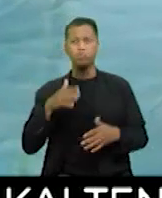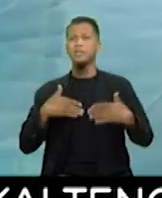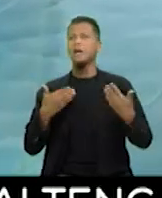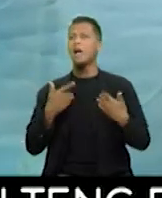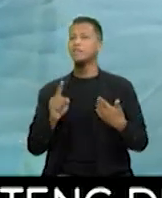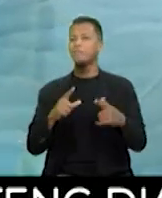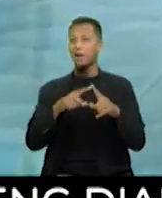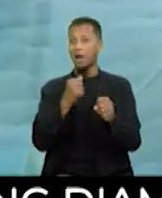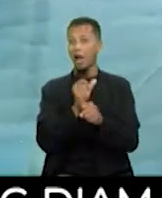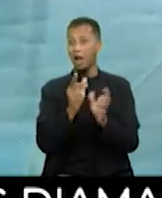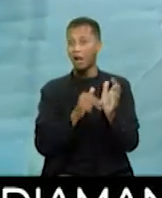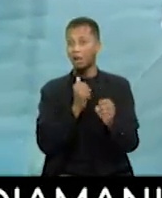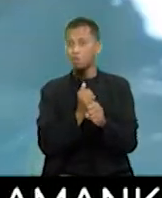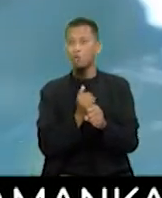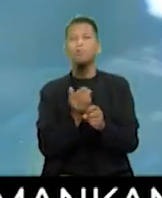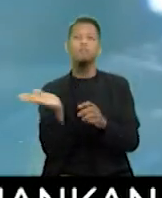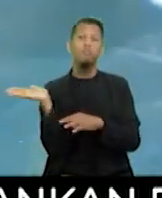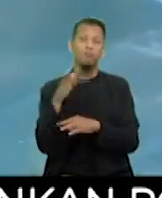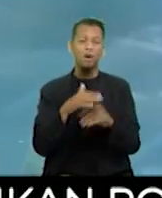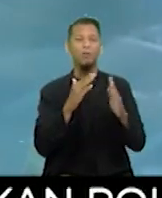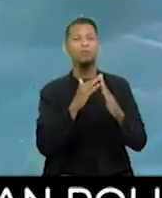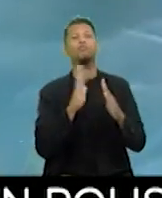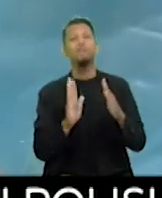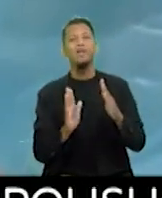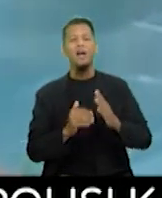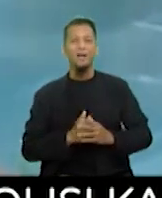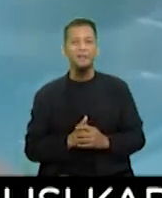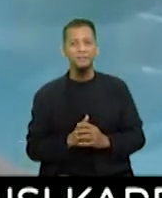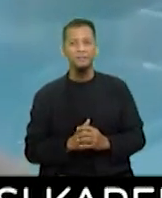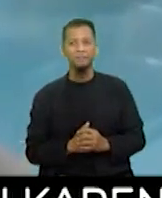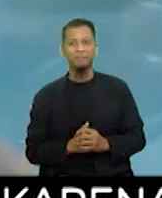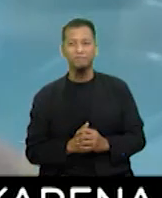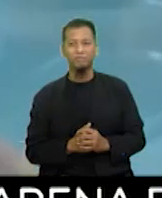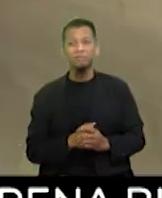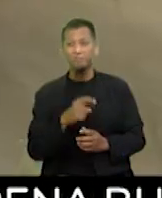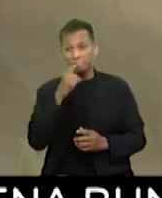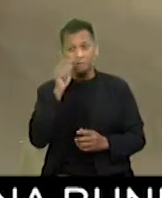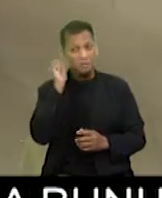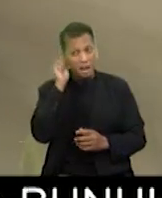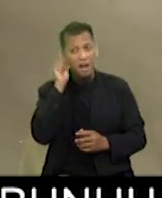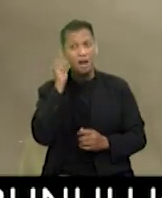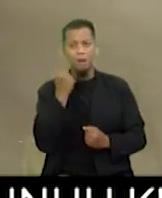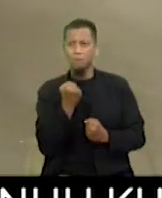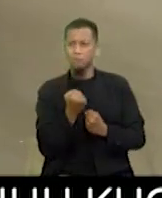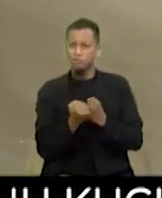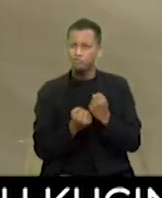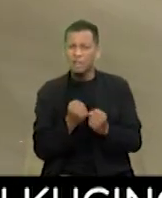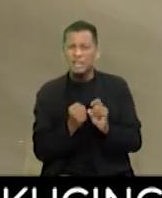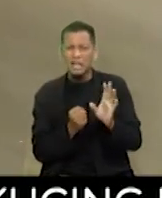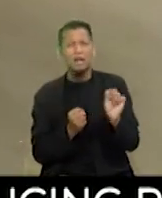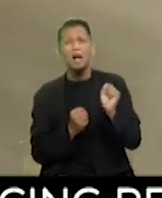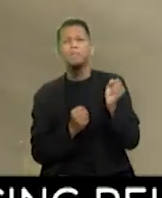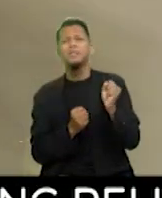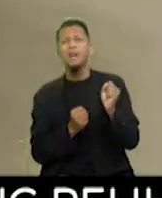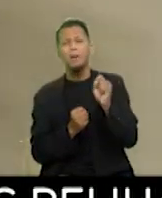menjadi tersangka. Sebagai petani biasa, kedua orang tua Agung tidak bisa berbuat banyak, dan hanya bisa meminta maaf atas